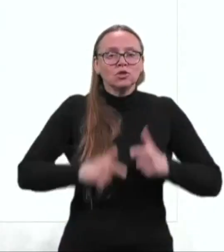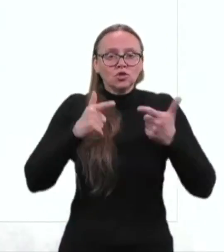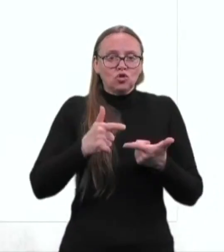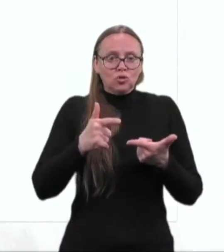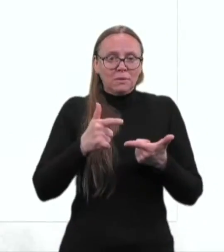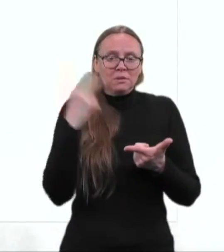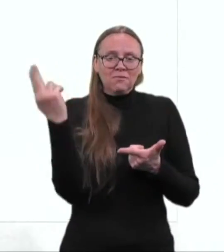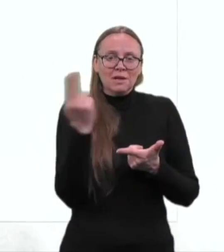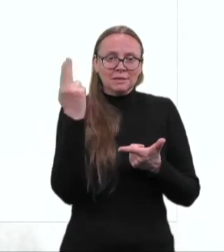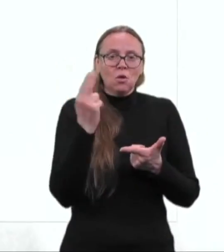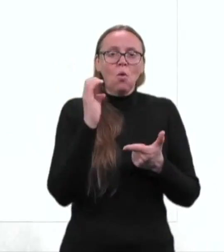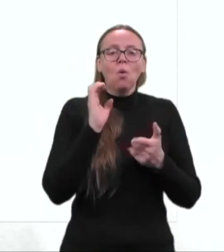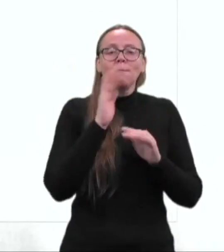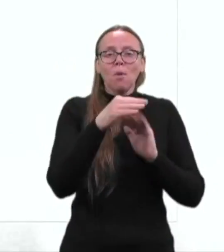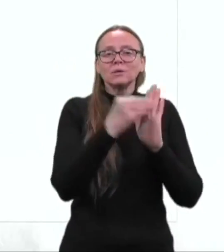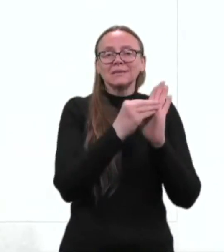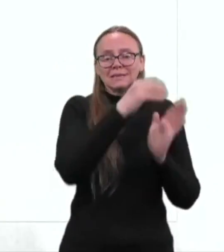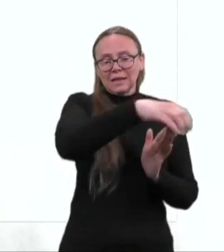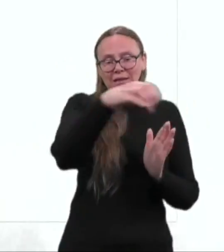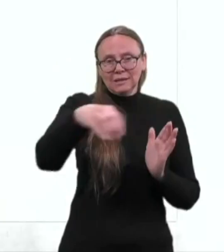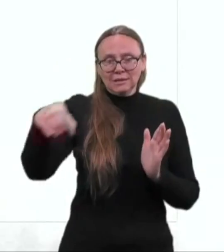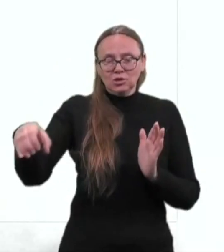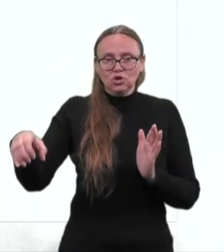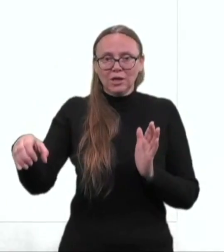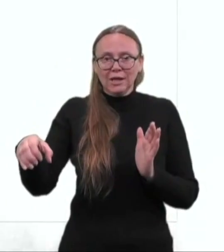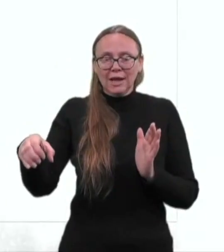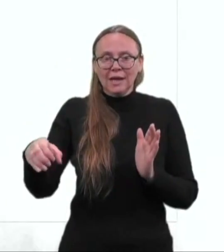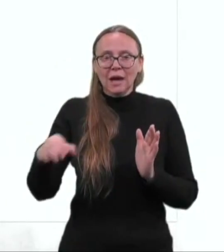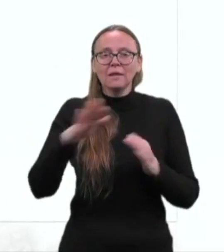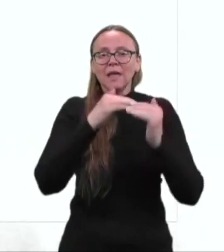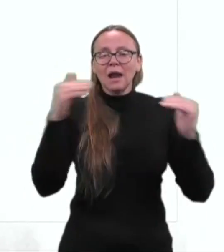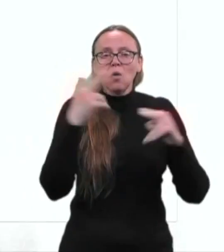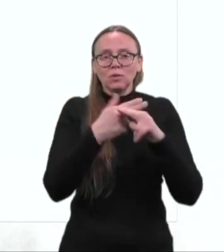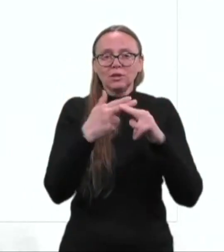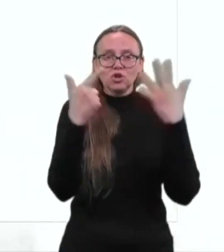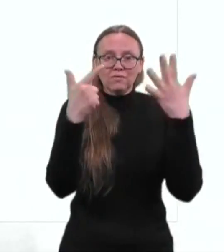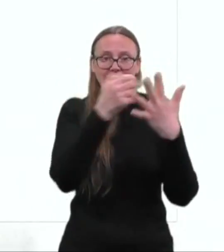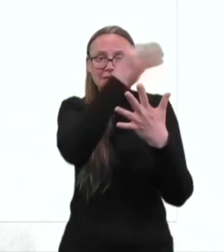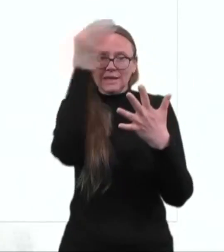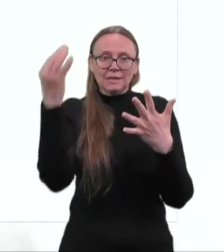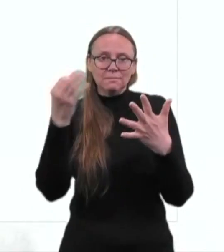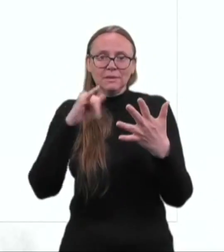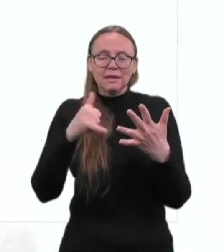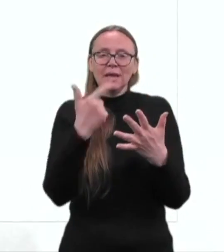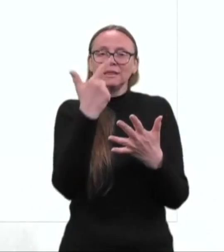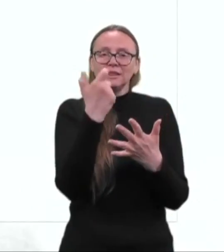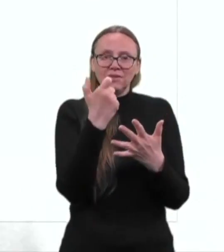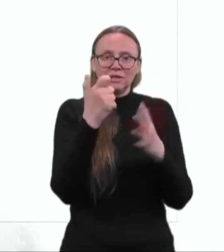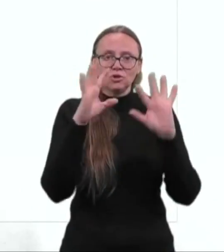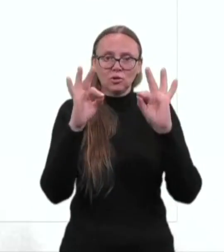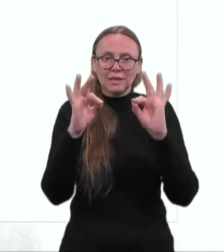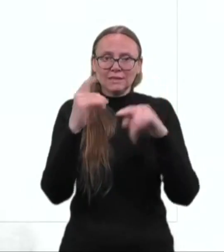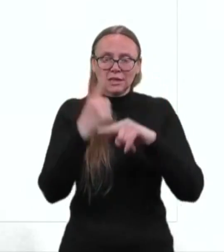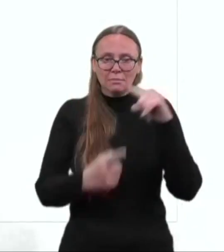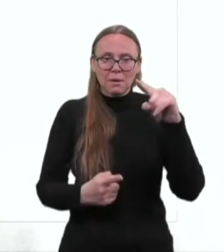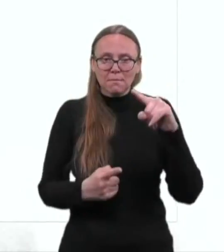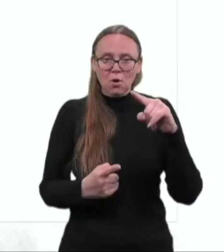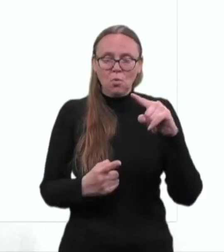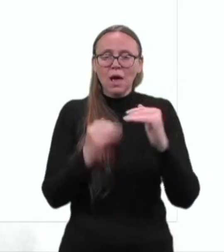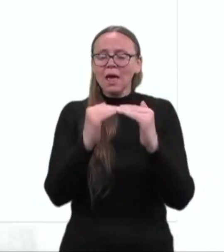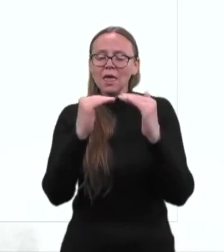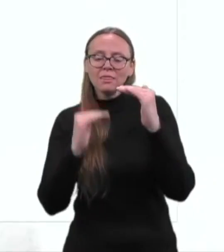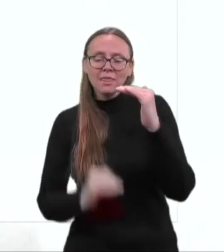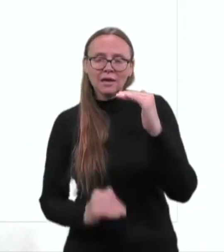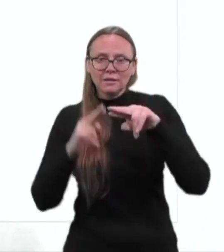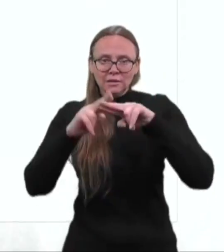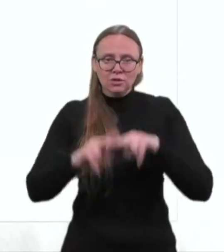po statističnih regijah. In sicer na ravni države 7-dnevna incidenca znaša 210,5,